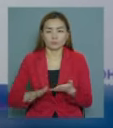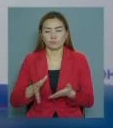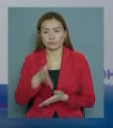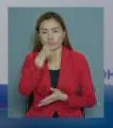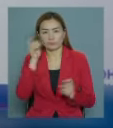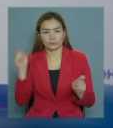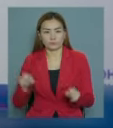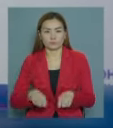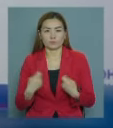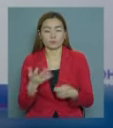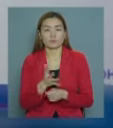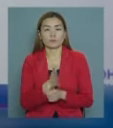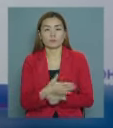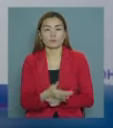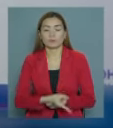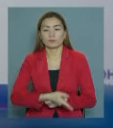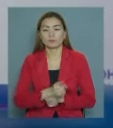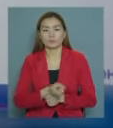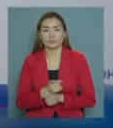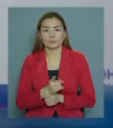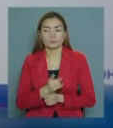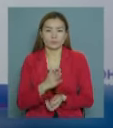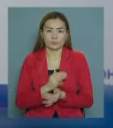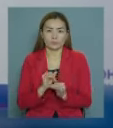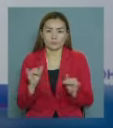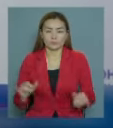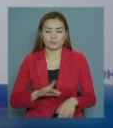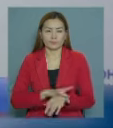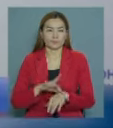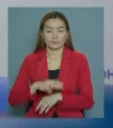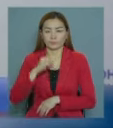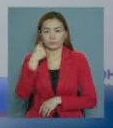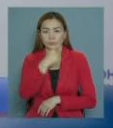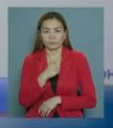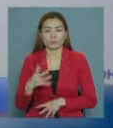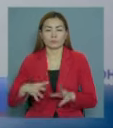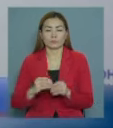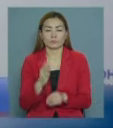Заңсыз балық аулауға қайта-қайта біздің тұлғаларымыз барып,